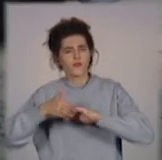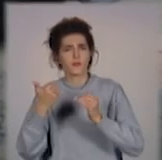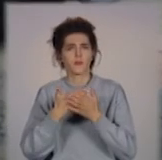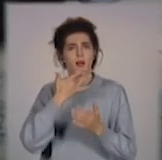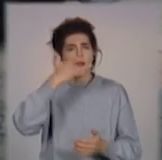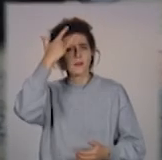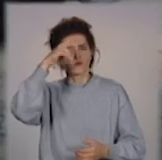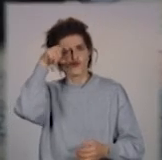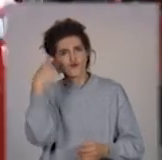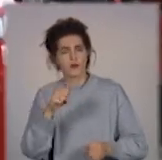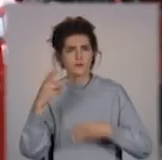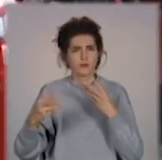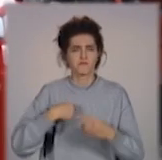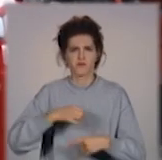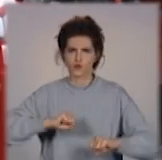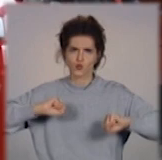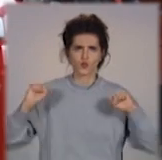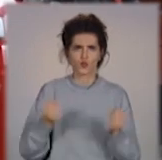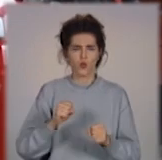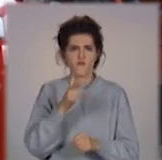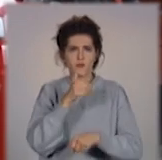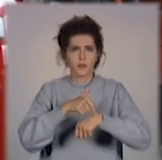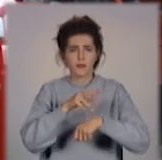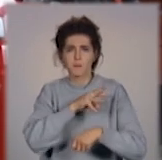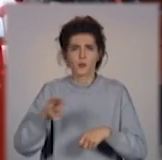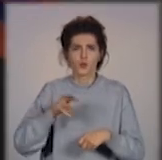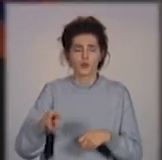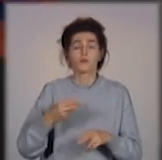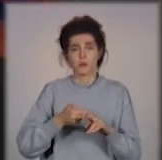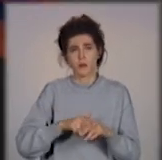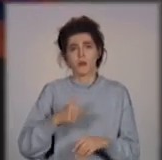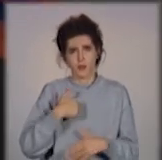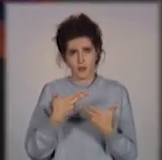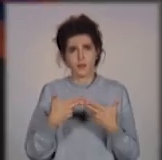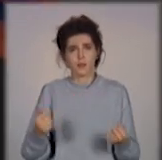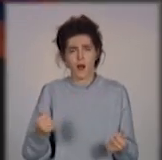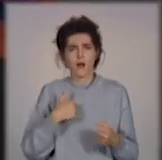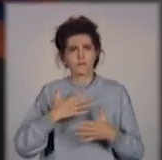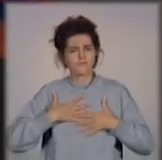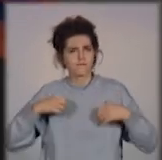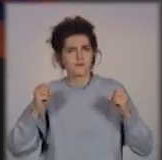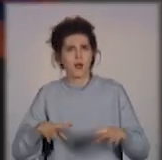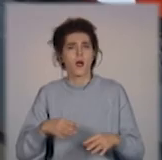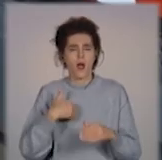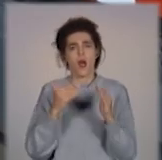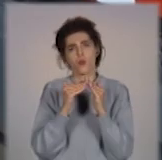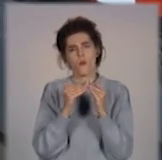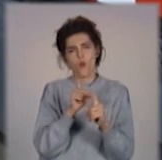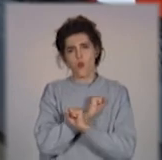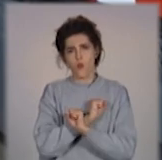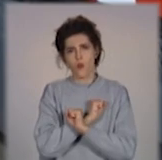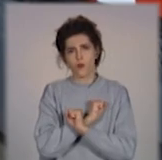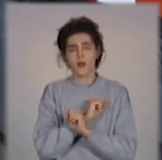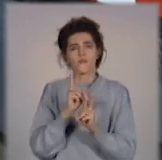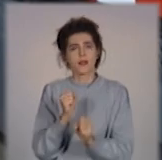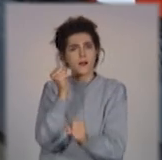Тому діяти потрібно швидко, а для цього – лічені хвилини. Каже, по-справжньому відволікається лише вдома. Робота, вона